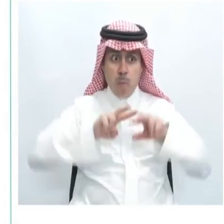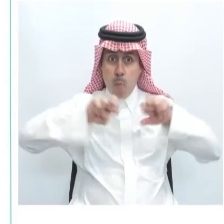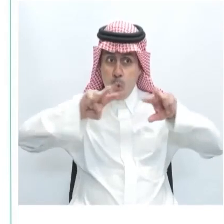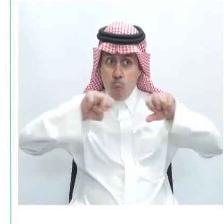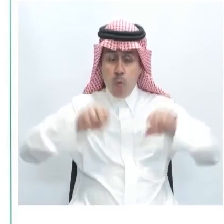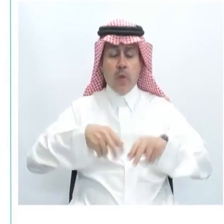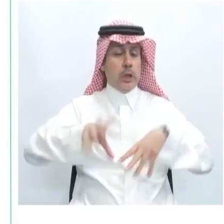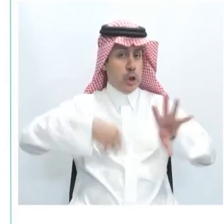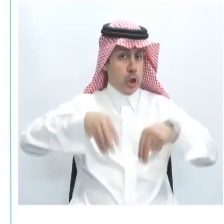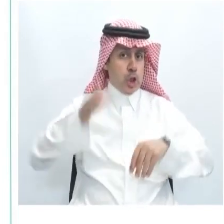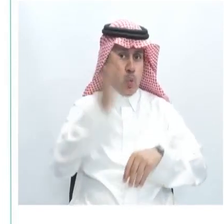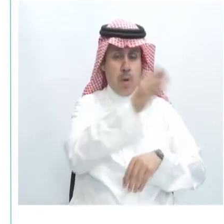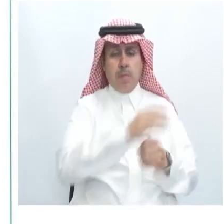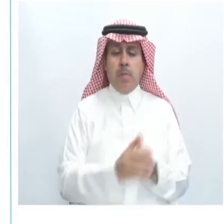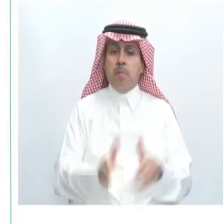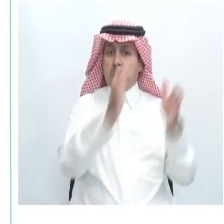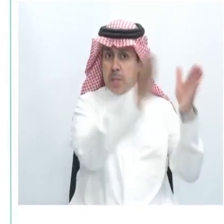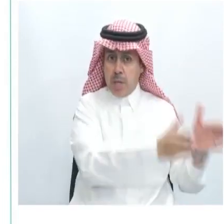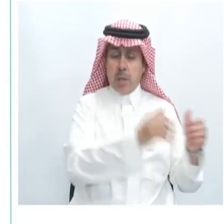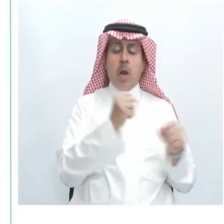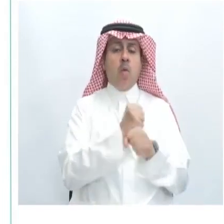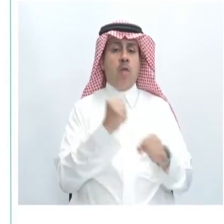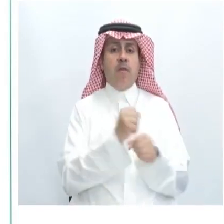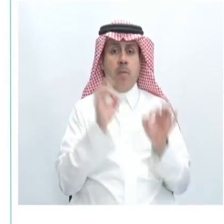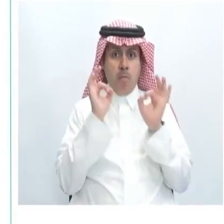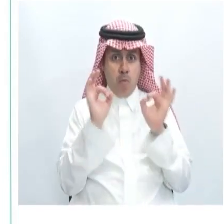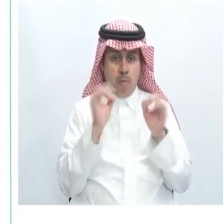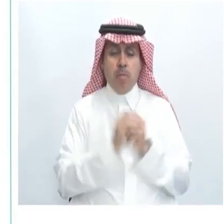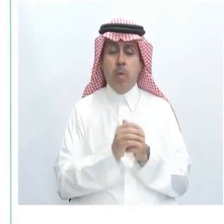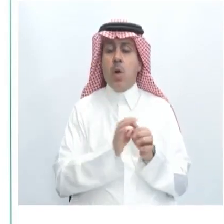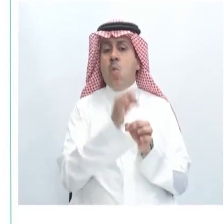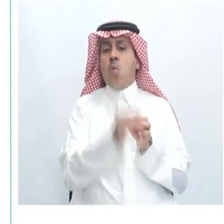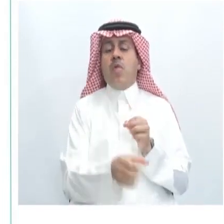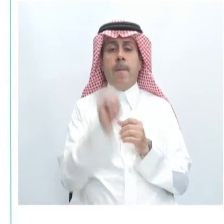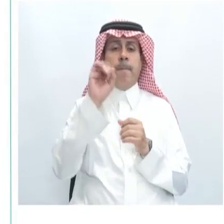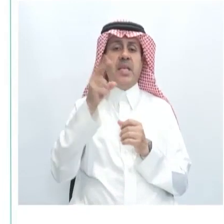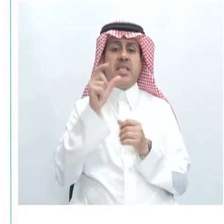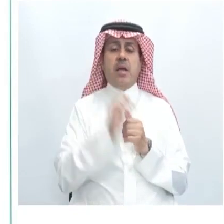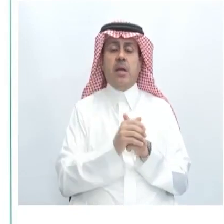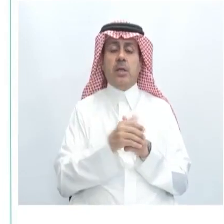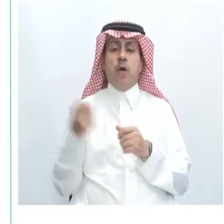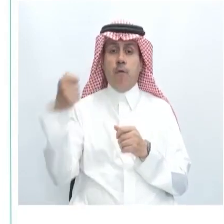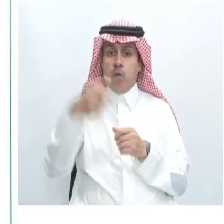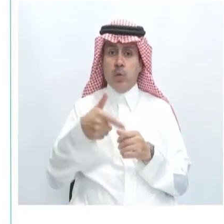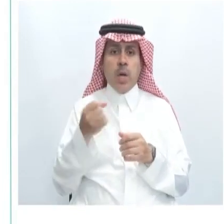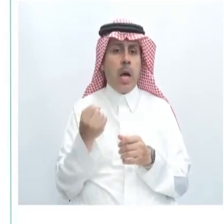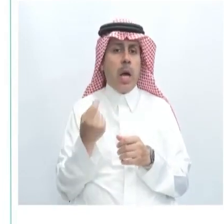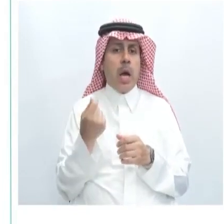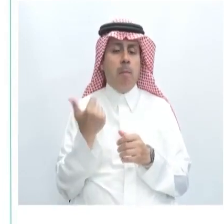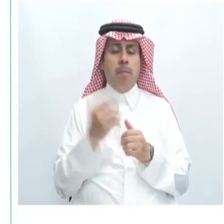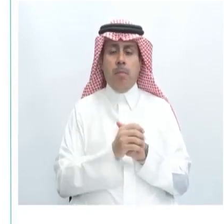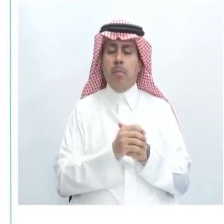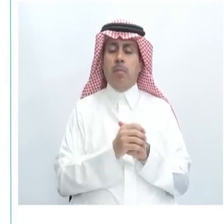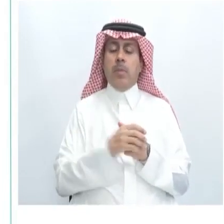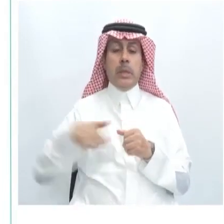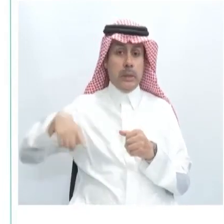وبالتالي هذه الوظيفه مهمتها هو وضع الميزانيات وايجاد المبالغ لكي تقوم اداره